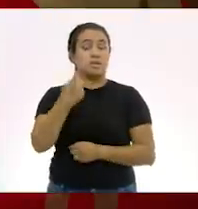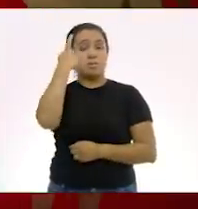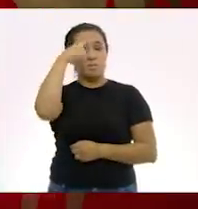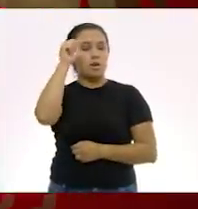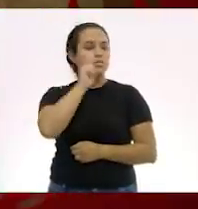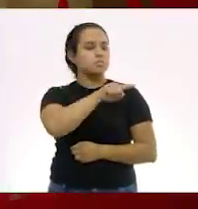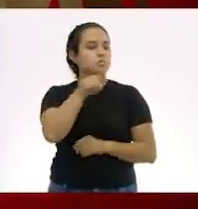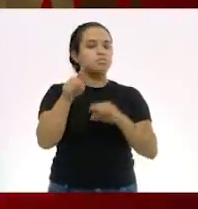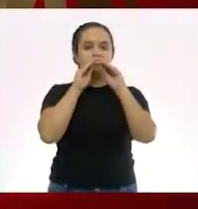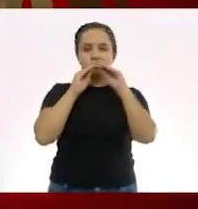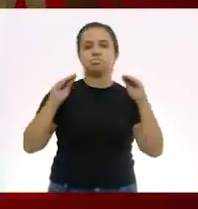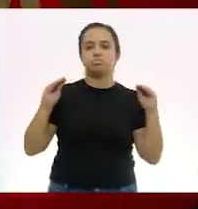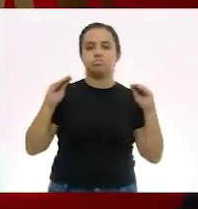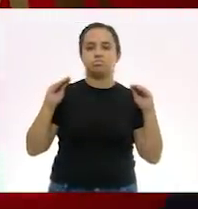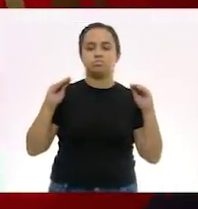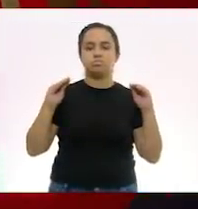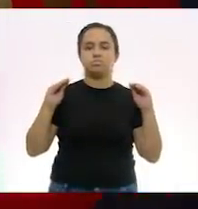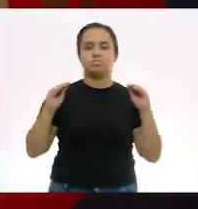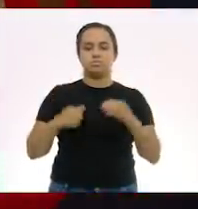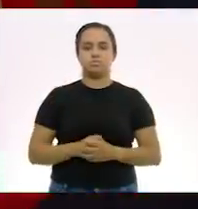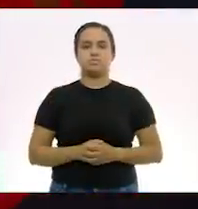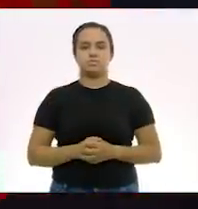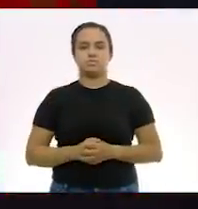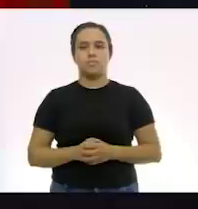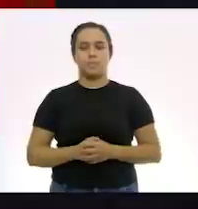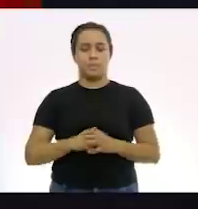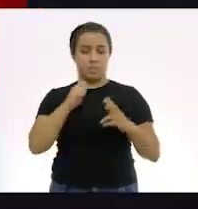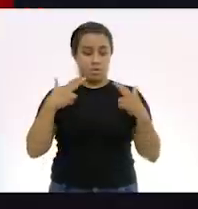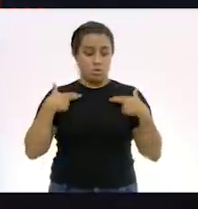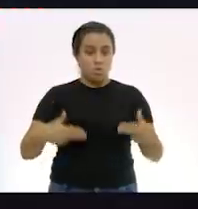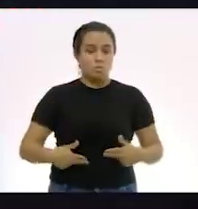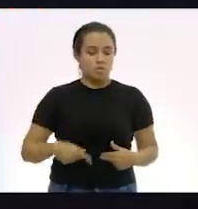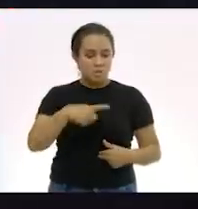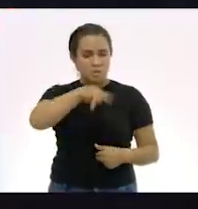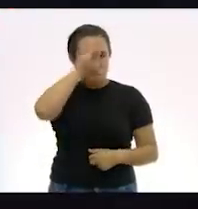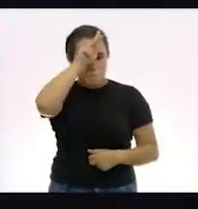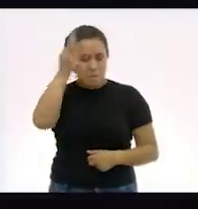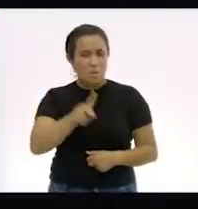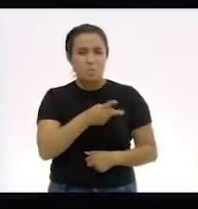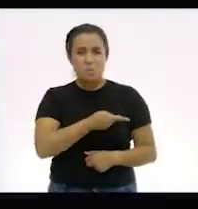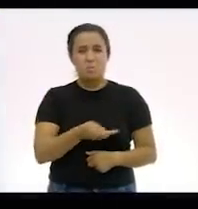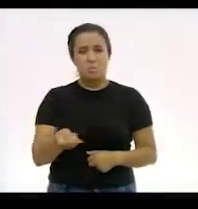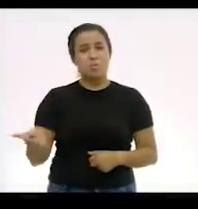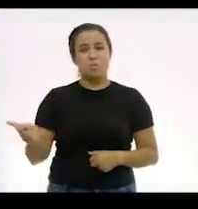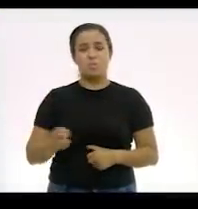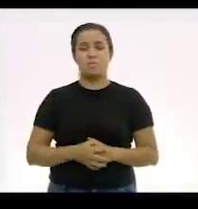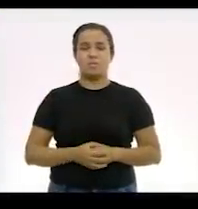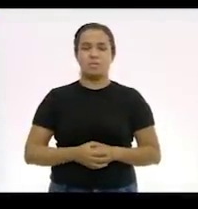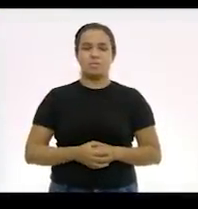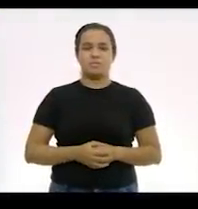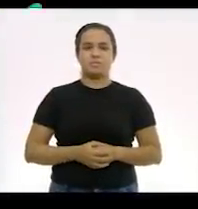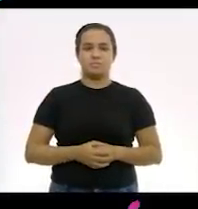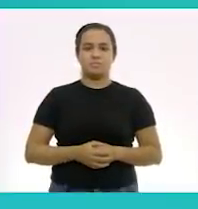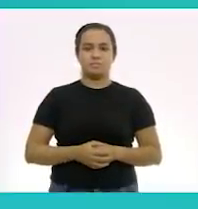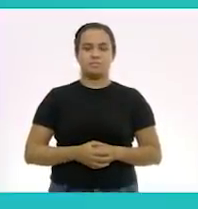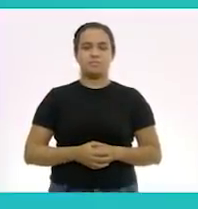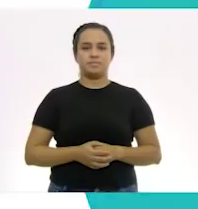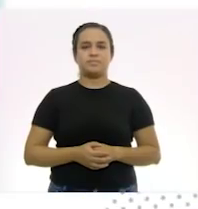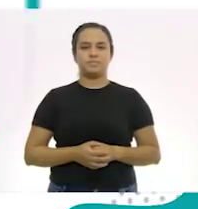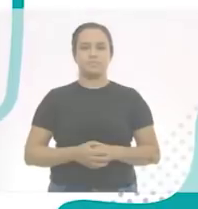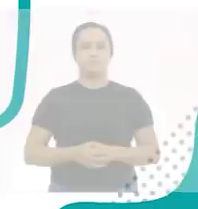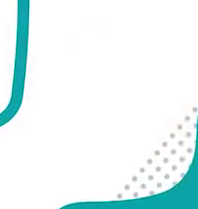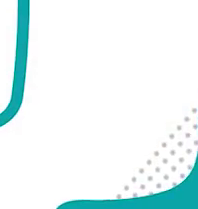tlágame. Y aní, catlenquipia yolistli y paní tlaltepactli. Quema poliwi se tlatolca manali. No chipoliwi.